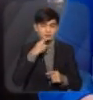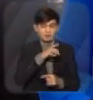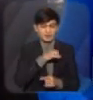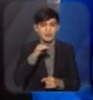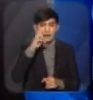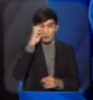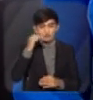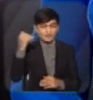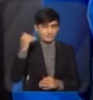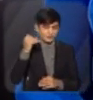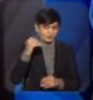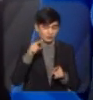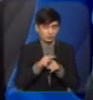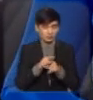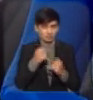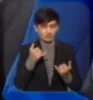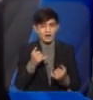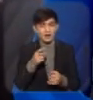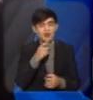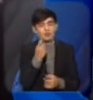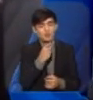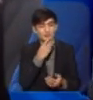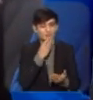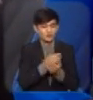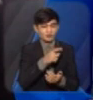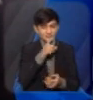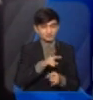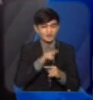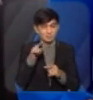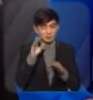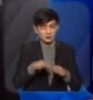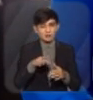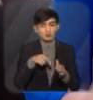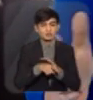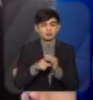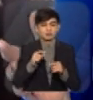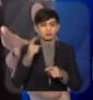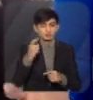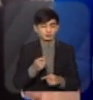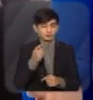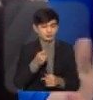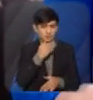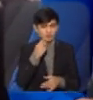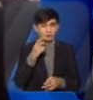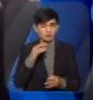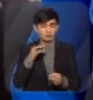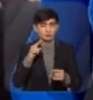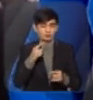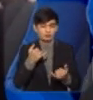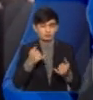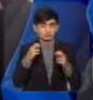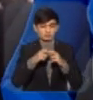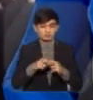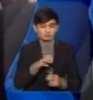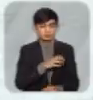государственных аэропортов. А как обстоят дела с частными? И почему пересмотреть цены на перелеты удалось только сейчас? Ардак Камал